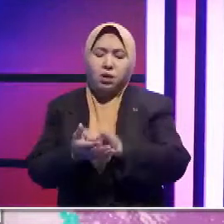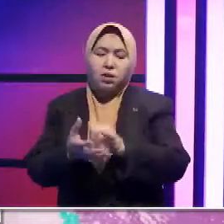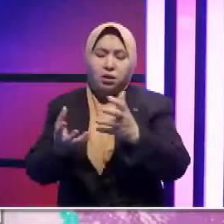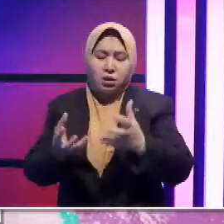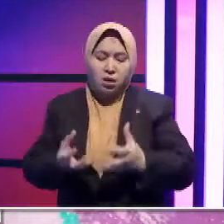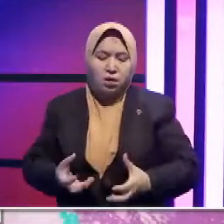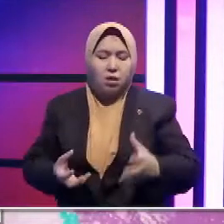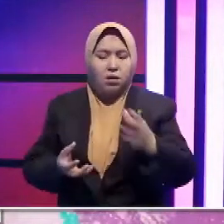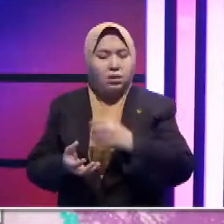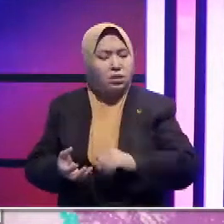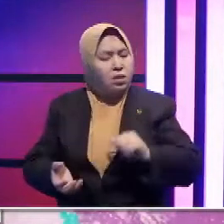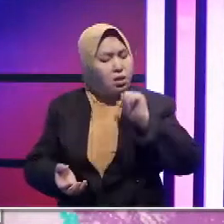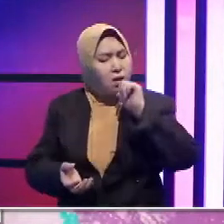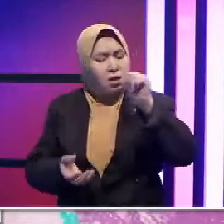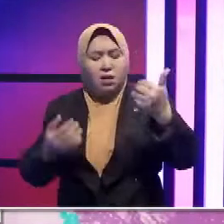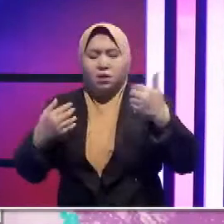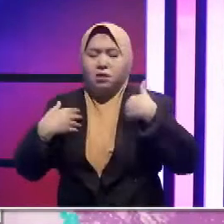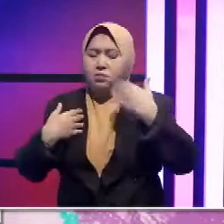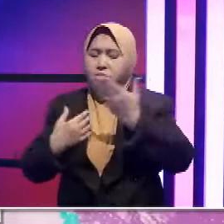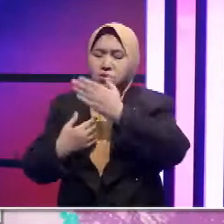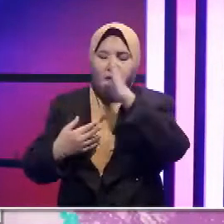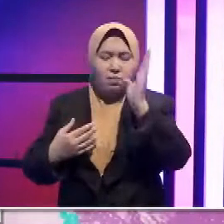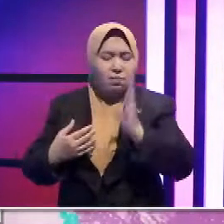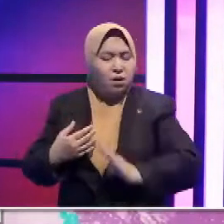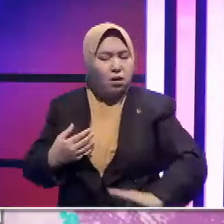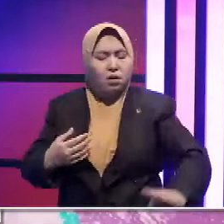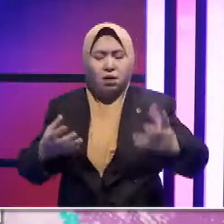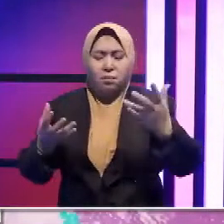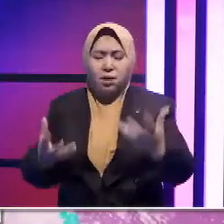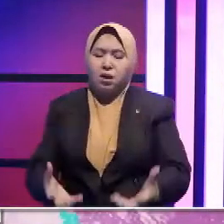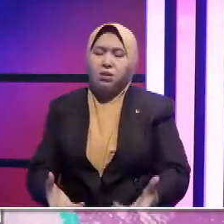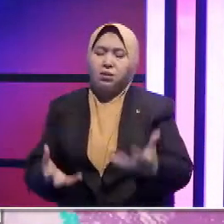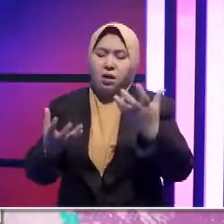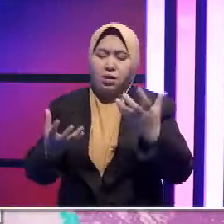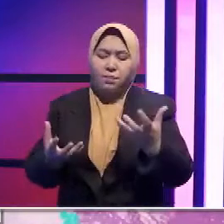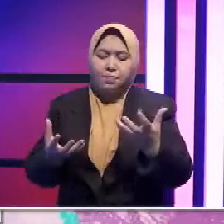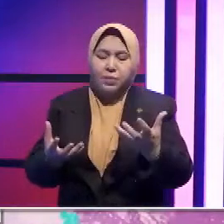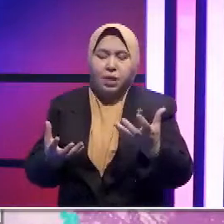فرض الله له سنه